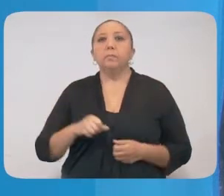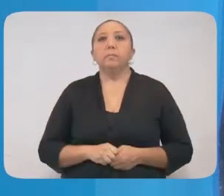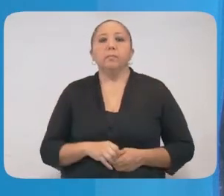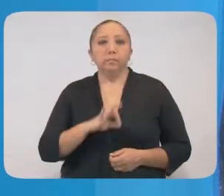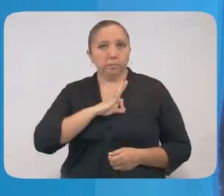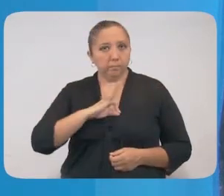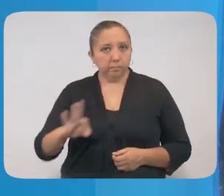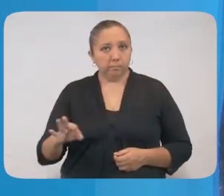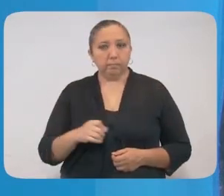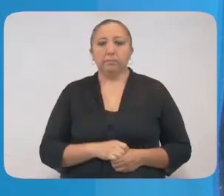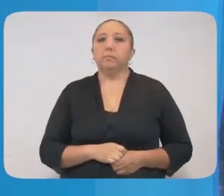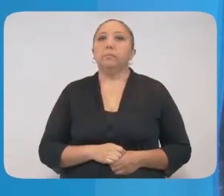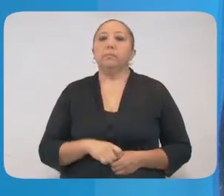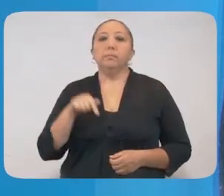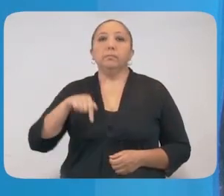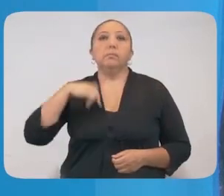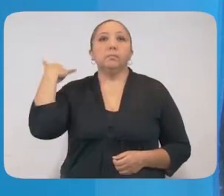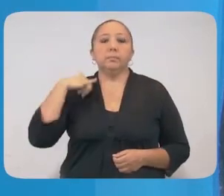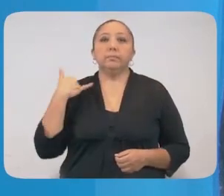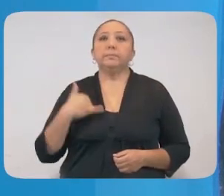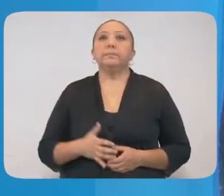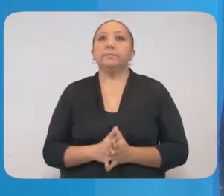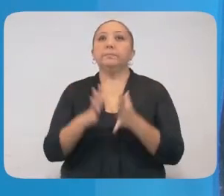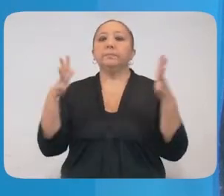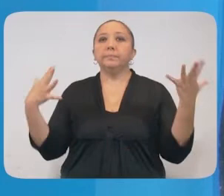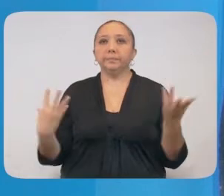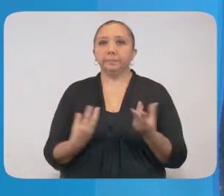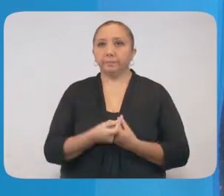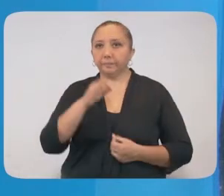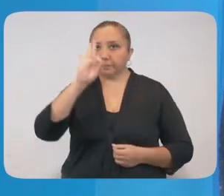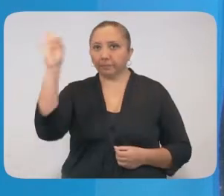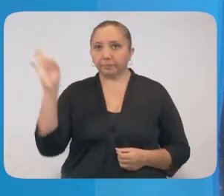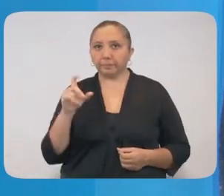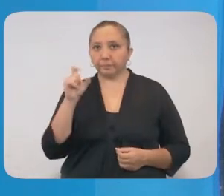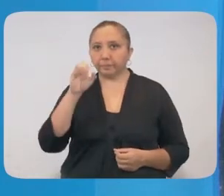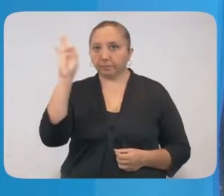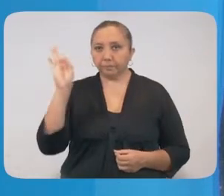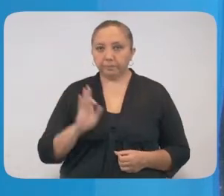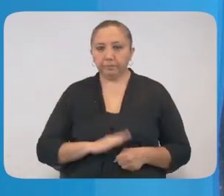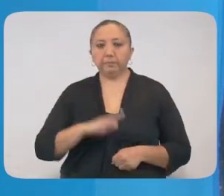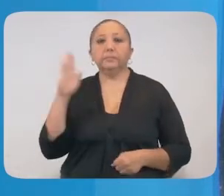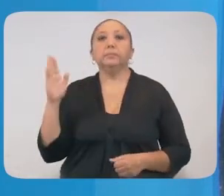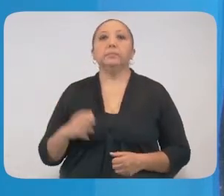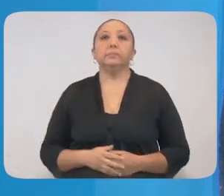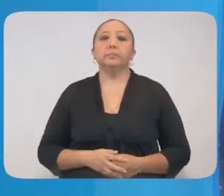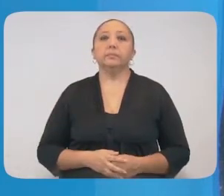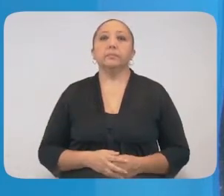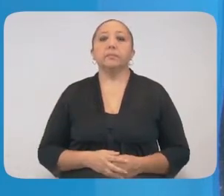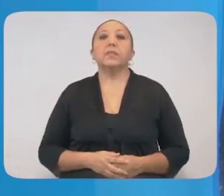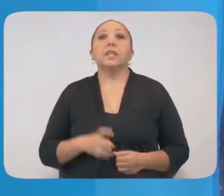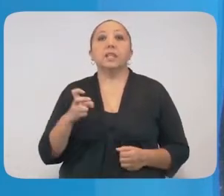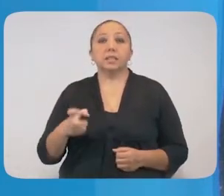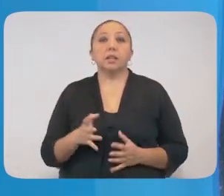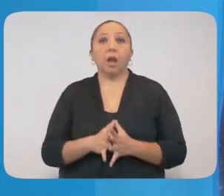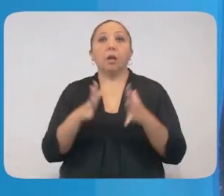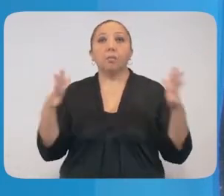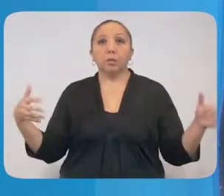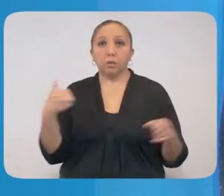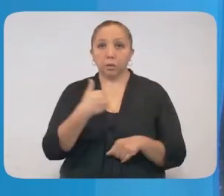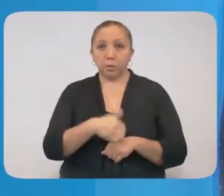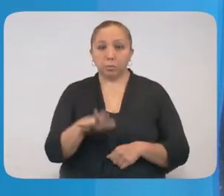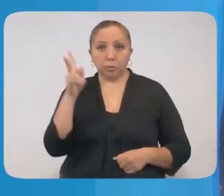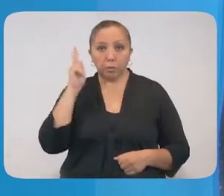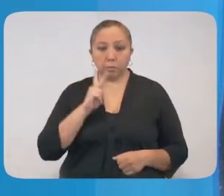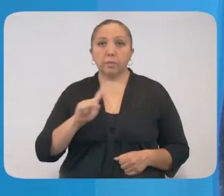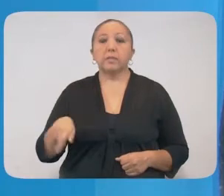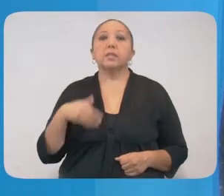ojo yolen ticubao mishba yantio matupastelo pa que cole cojanelo vejla chikpa ulak 176 maco pactio le